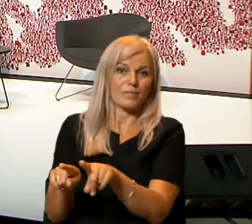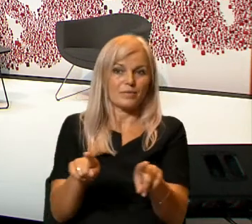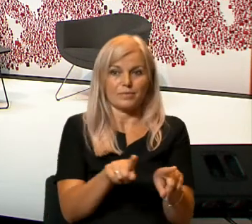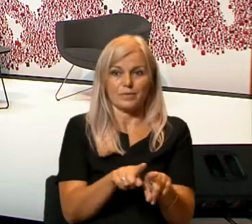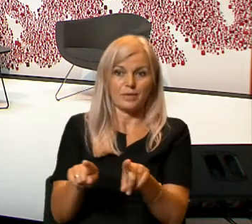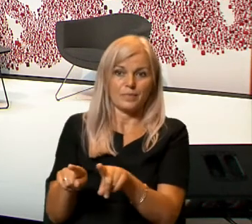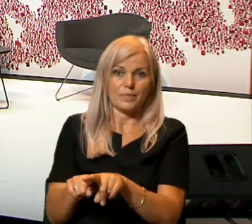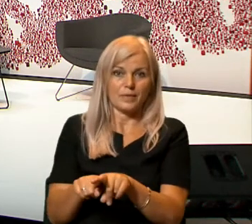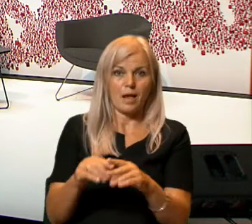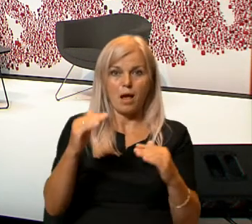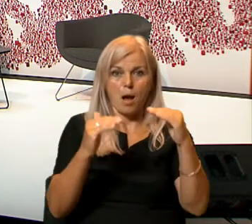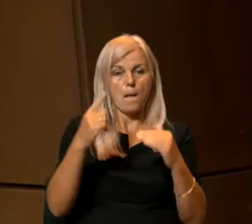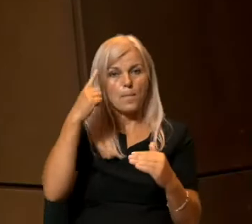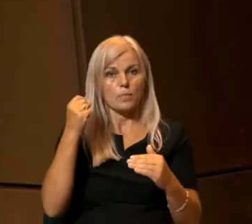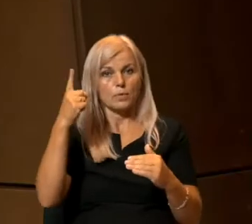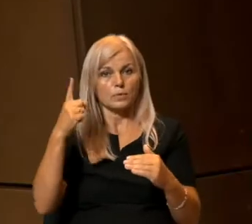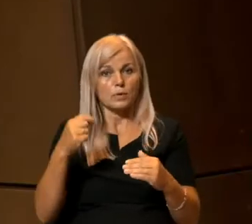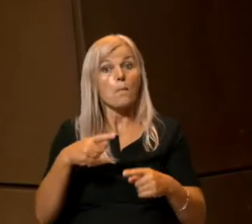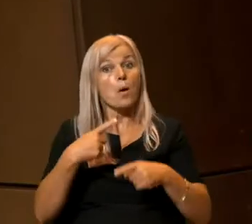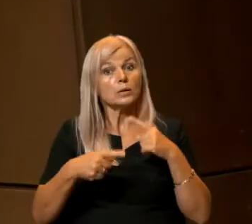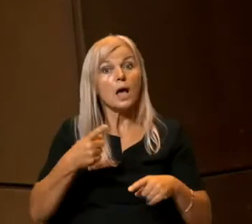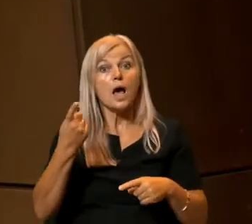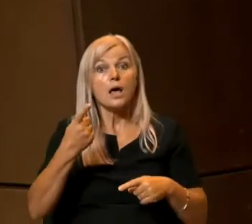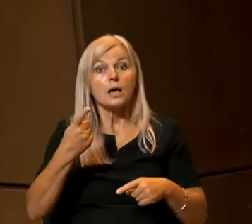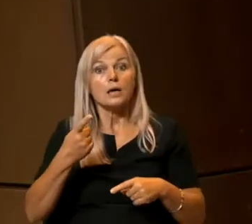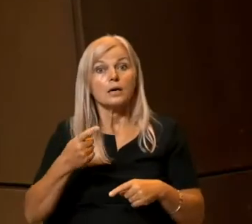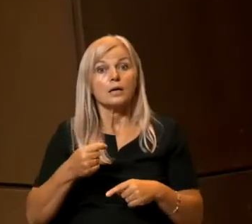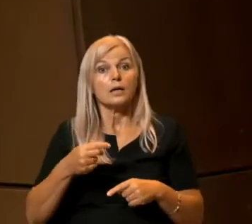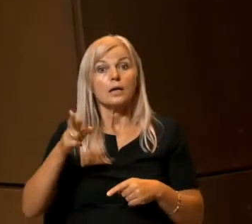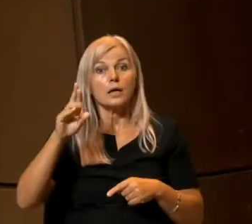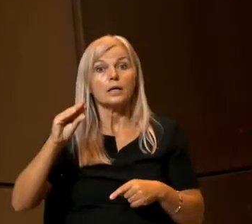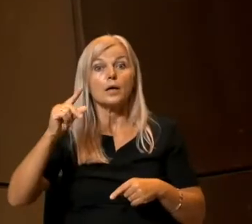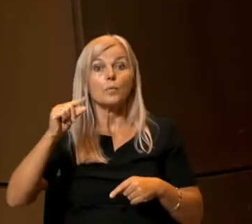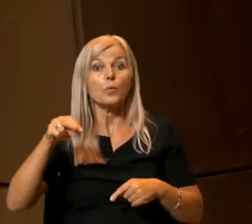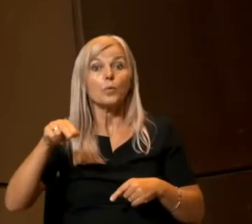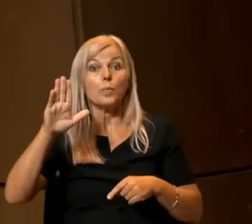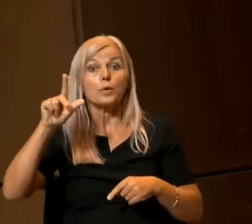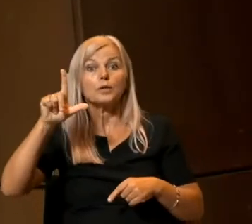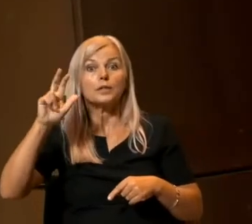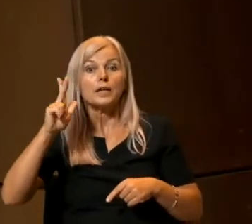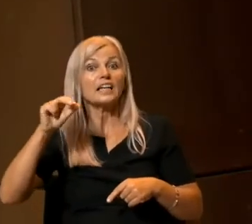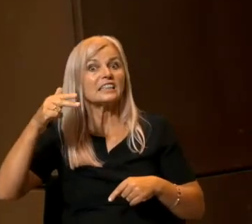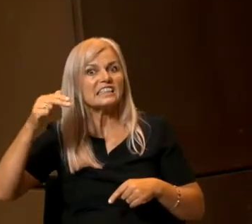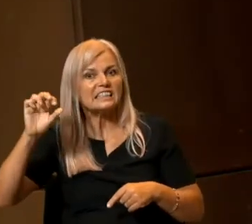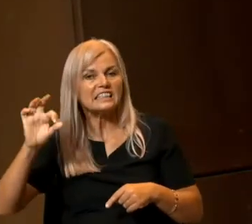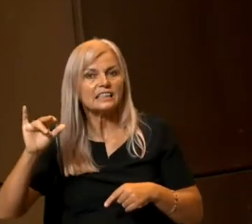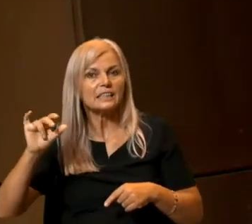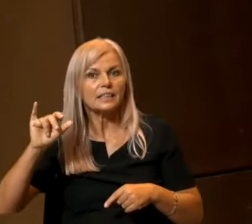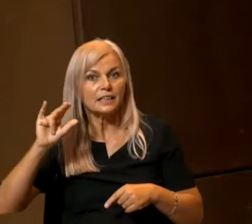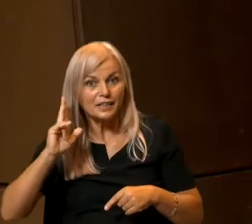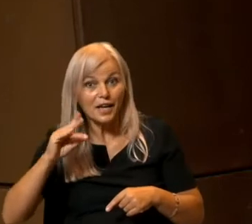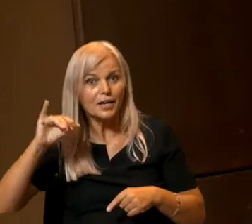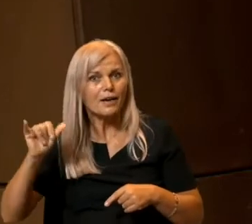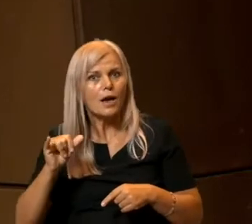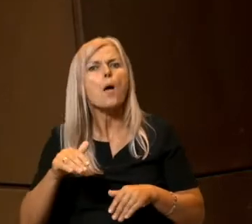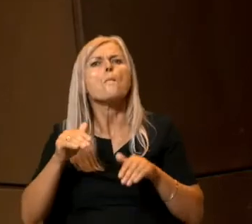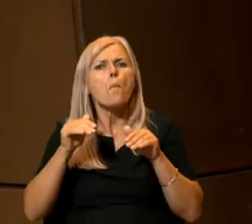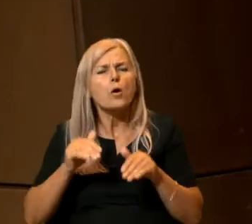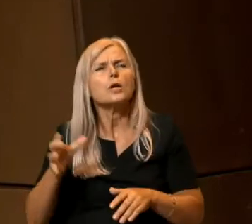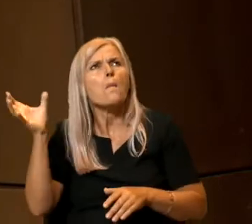koncepcji republikańskiej polityki. Chodzi o wysłuchanie kogoś innego. Możemy się ze